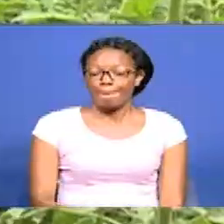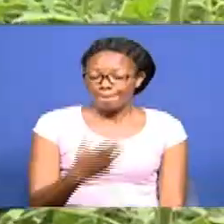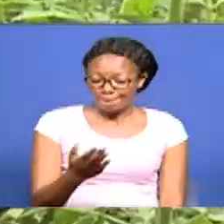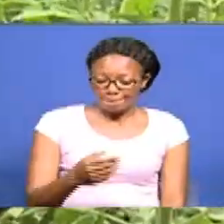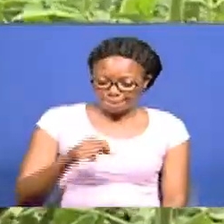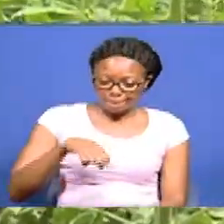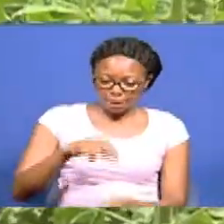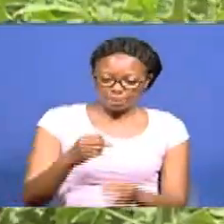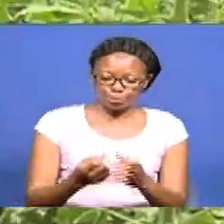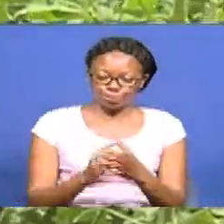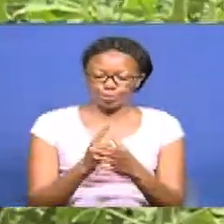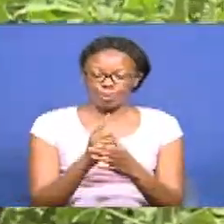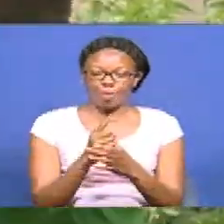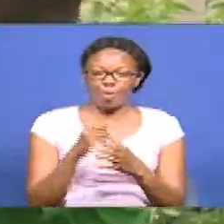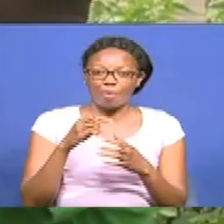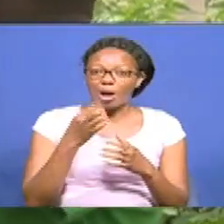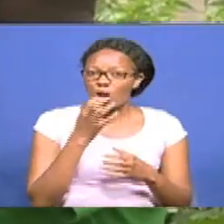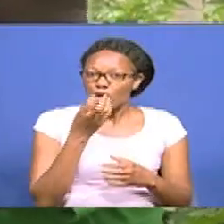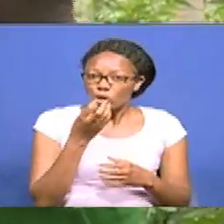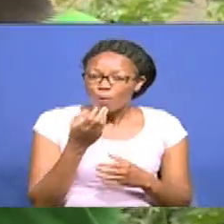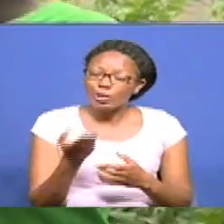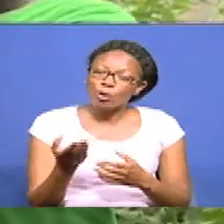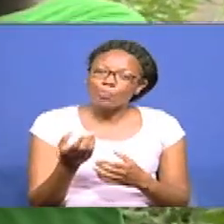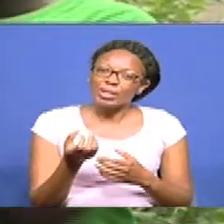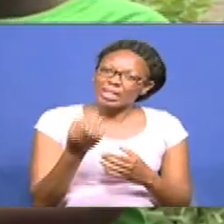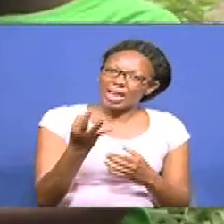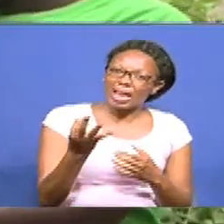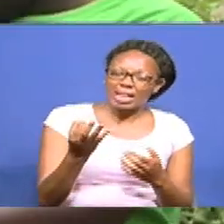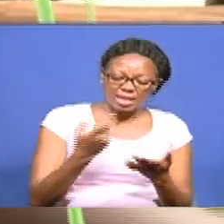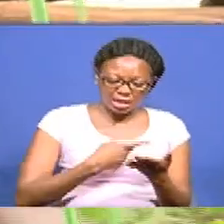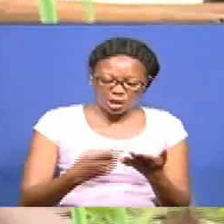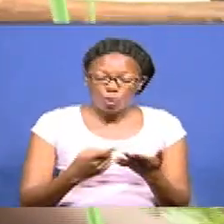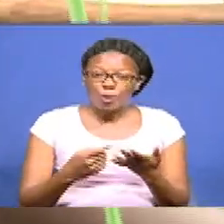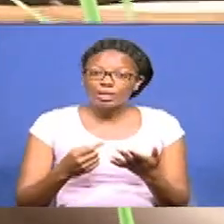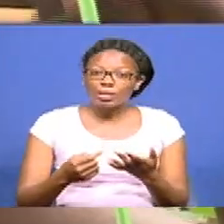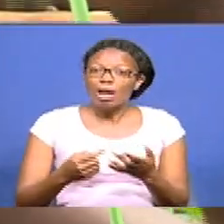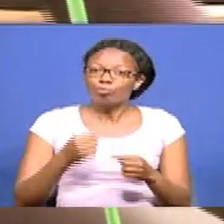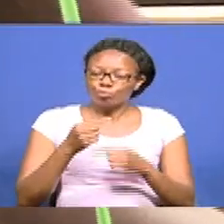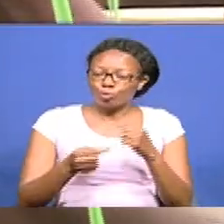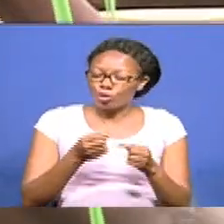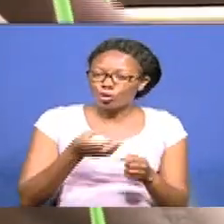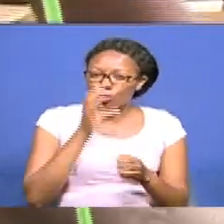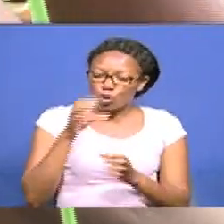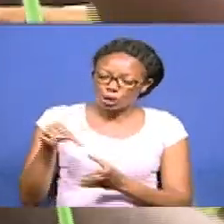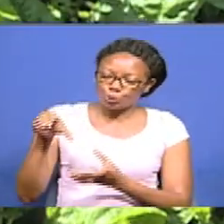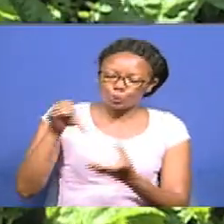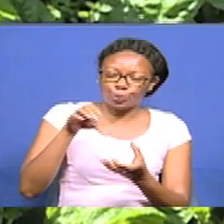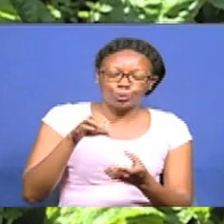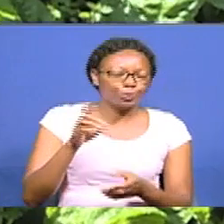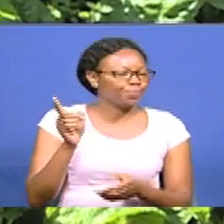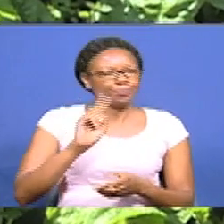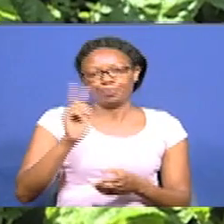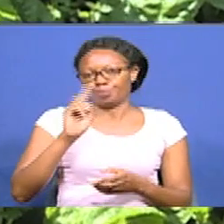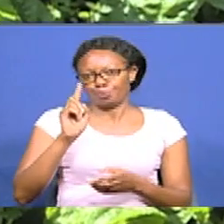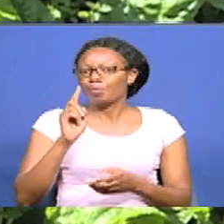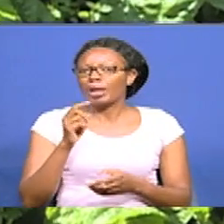Baada ya kupanda nyanya na kufika wiki kama 3 hivi, usiendelee kuinyunyizia maji tena. Kama nyanya ikifikisha wiki